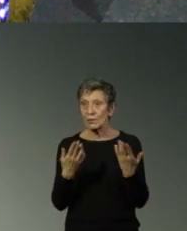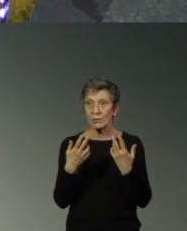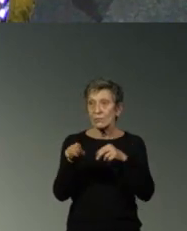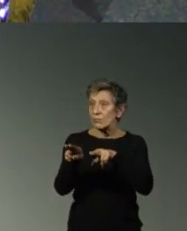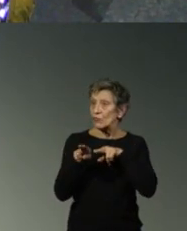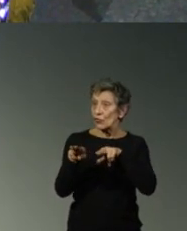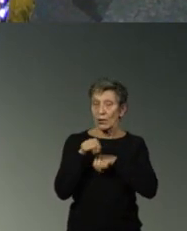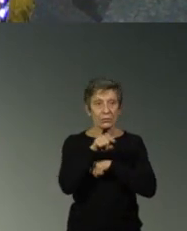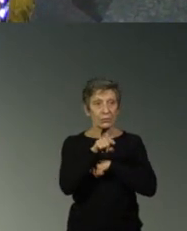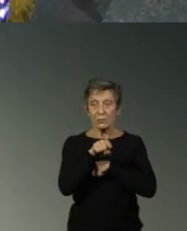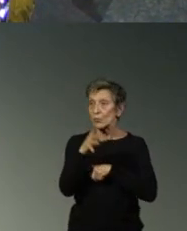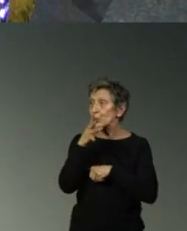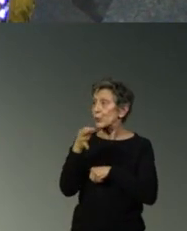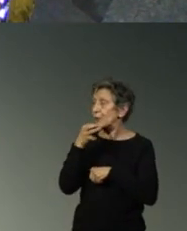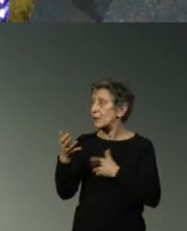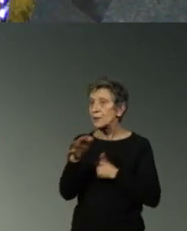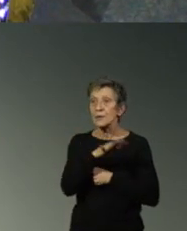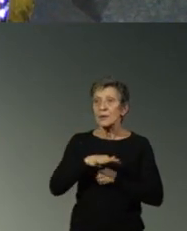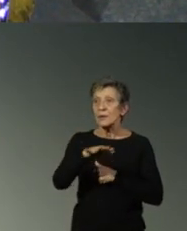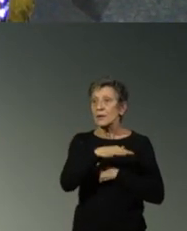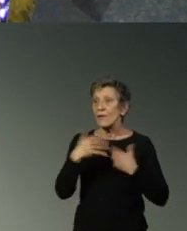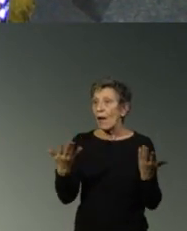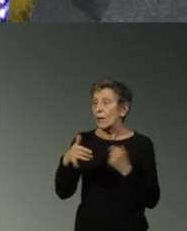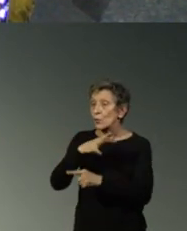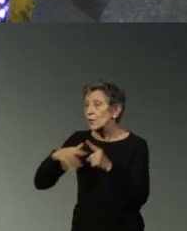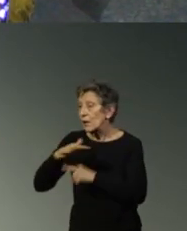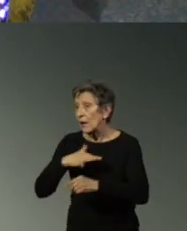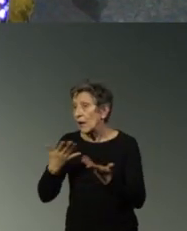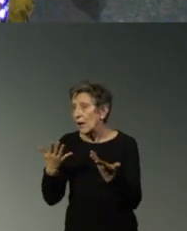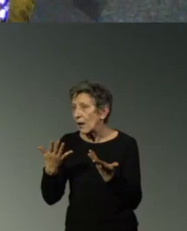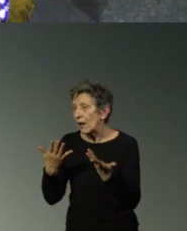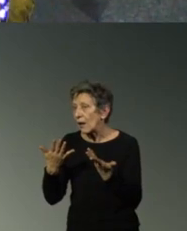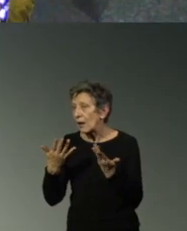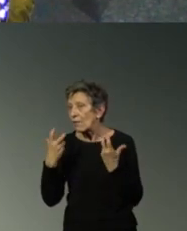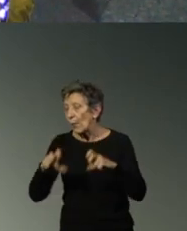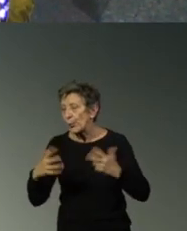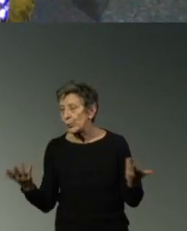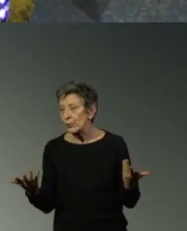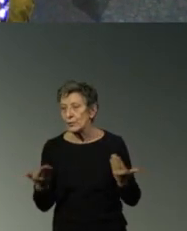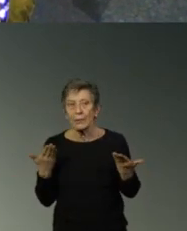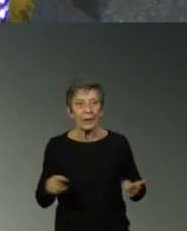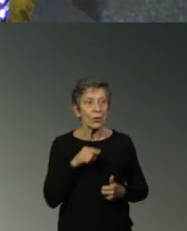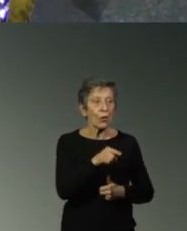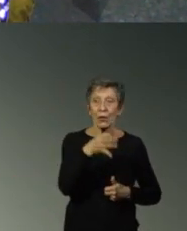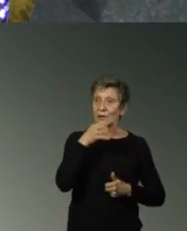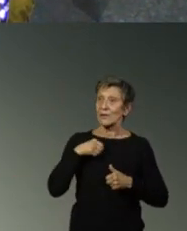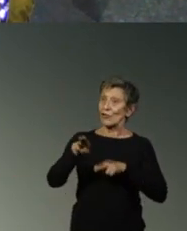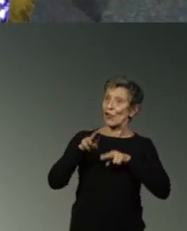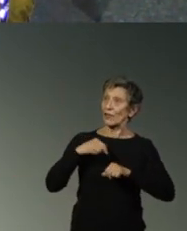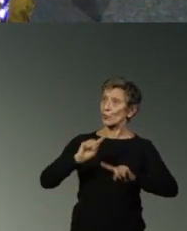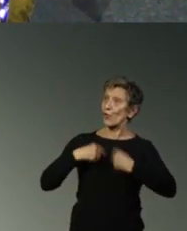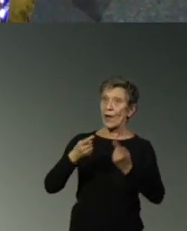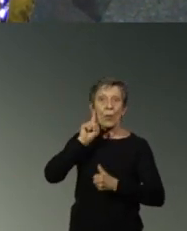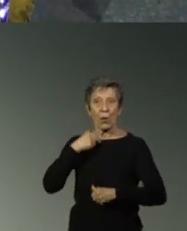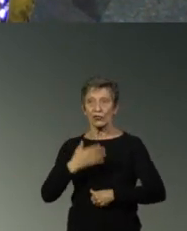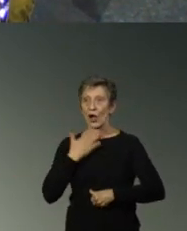en tant que telle. On peut plus dire, politiquement ou socialement, ça passe plus de dire je vais à la chasse parce que j'aime chasser. Donc ça fait